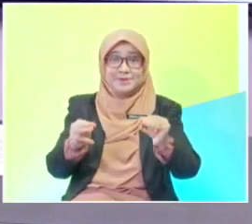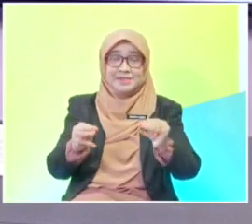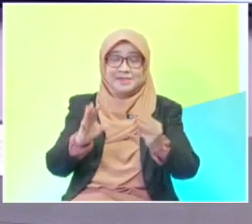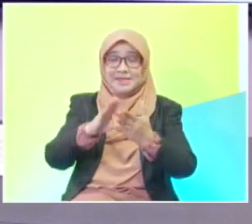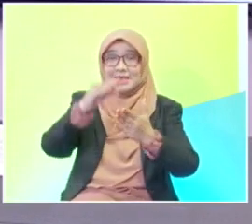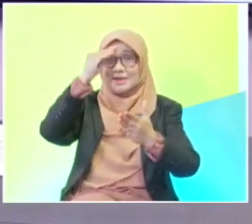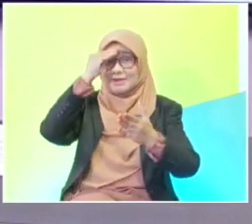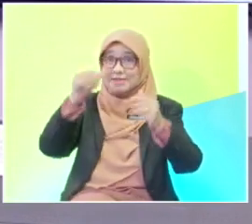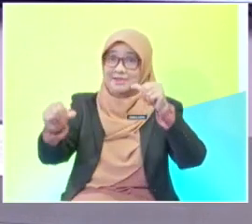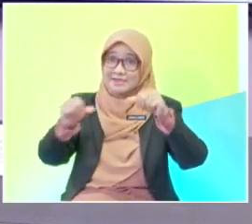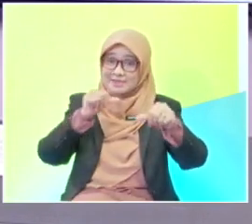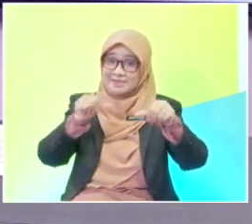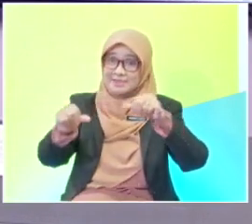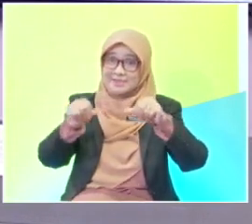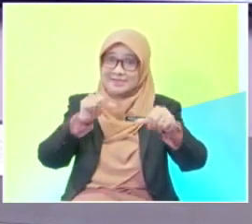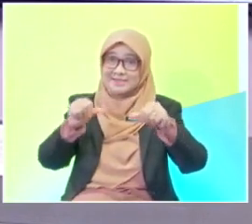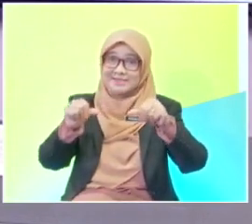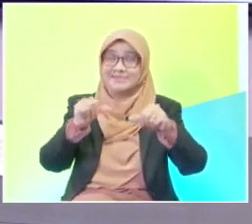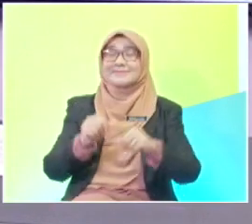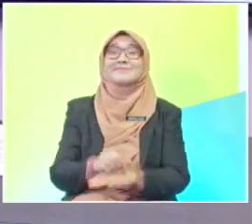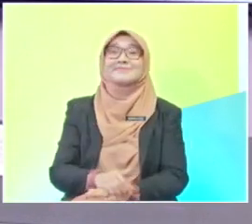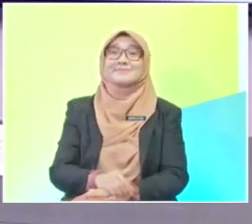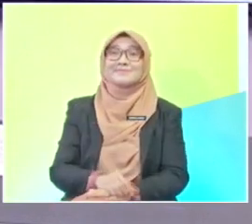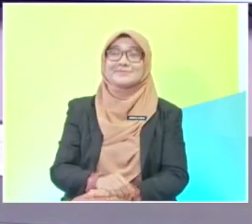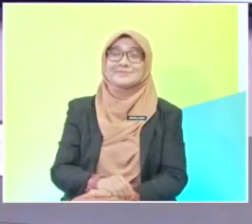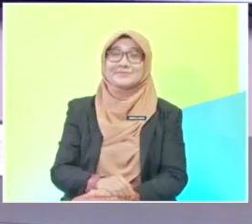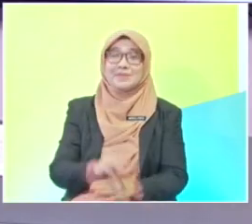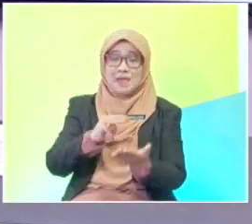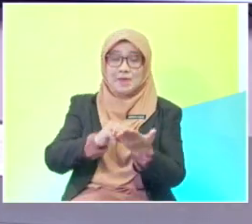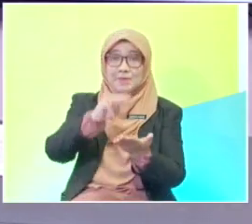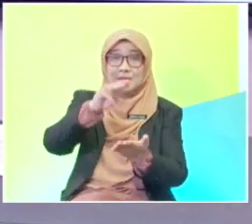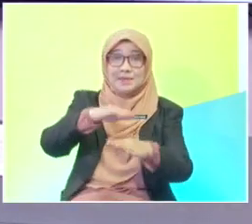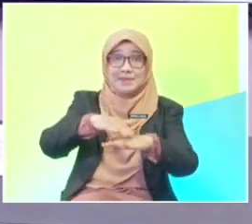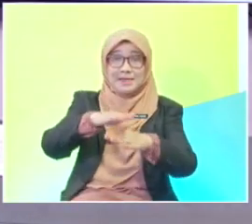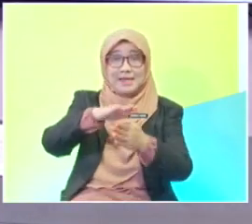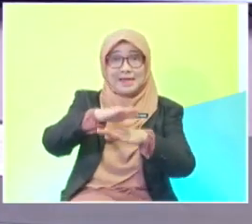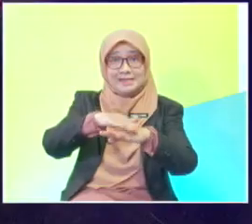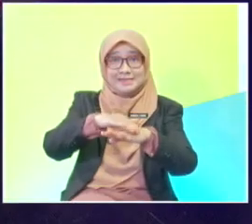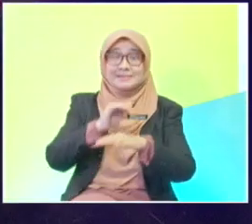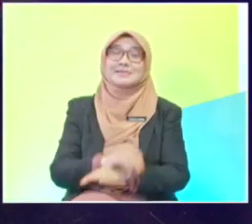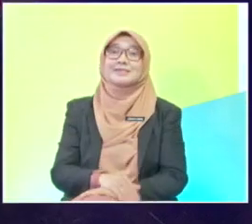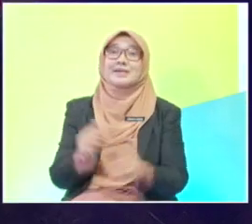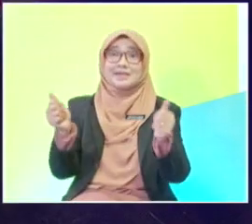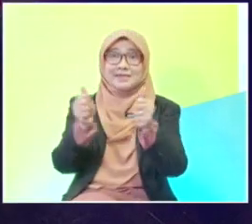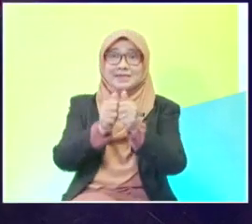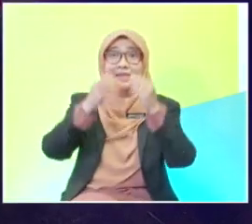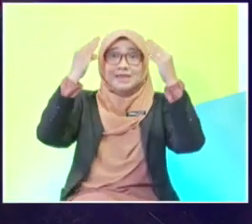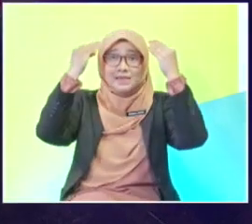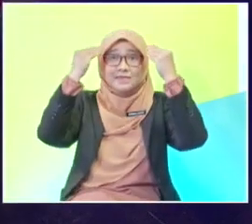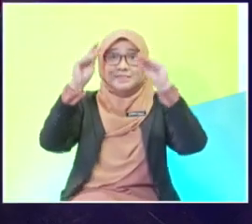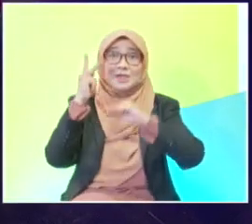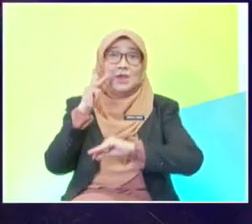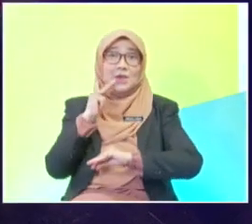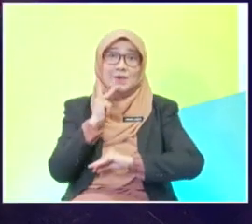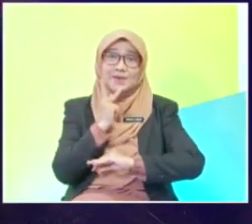Topik kita hari ini sangat penting tau, iaitu kesihatan manusia. Kesihatan anda semua, kesihatan saya juga. Bersama saya ialah Cikgu